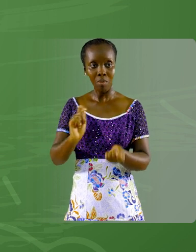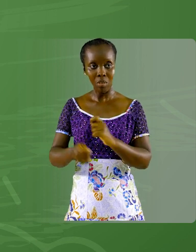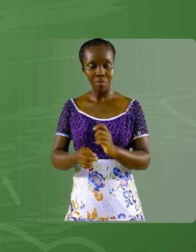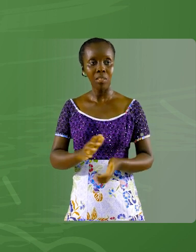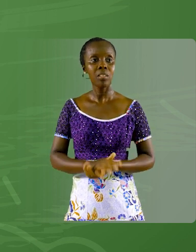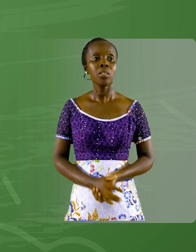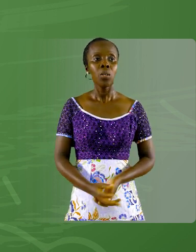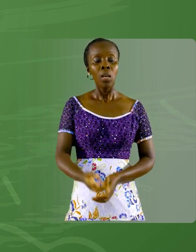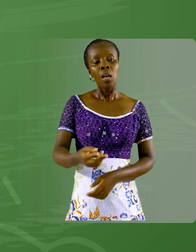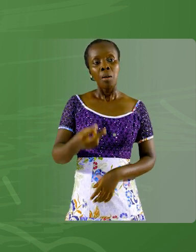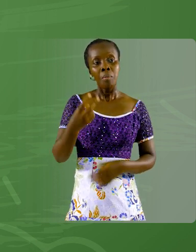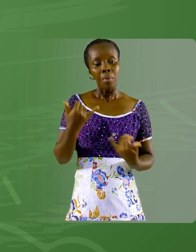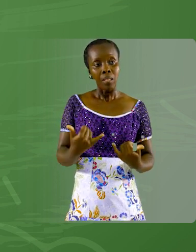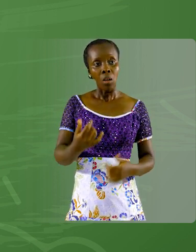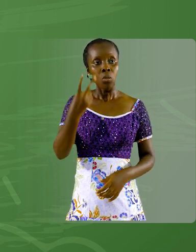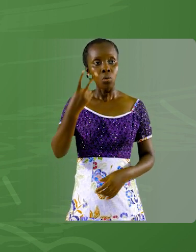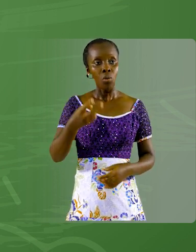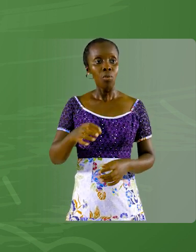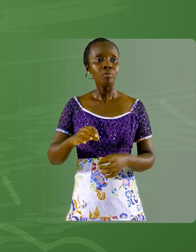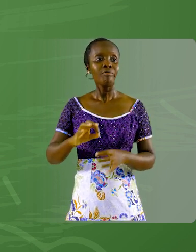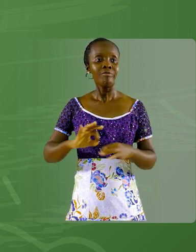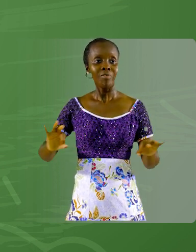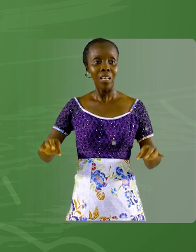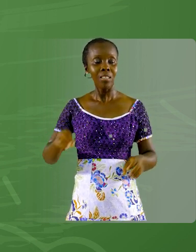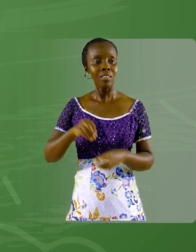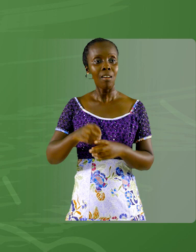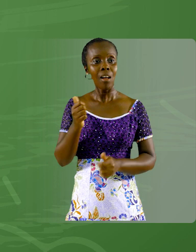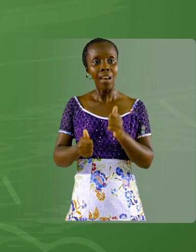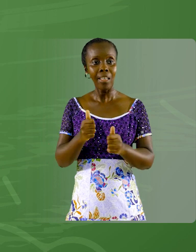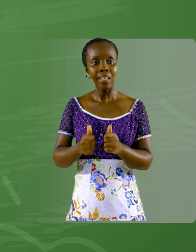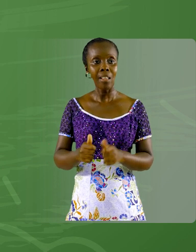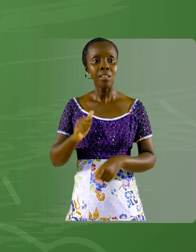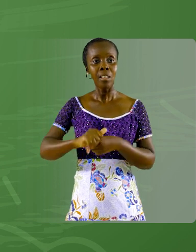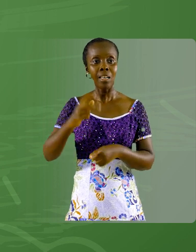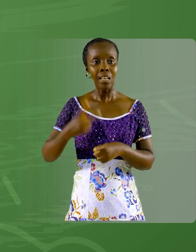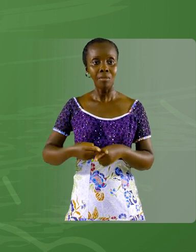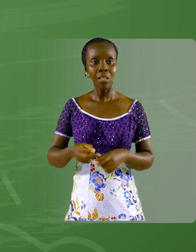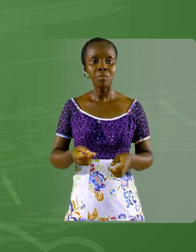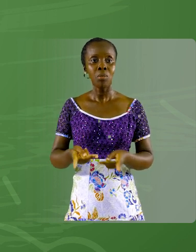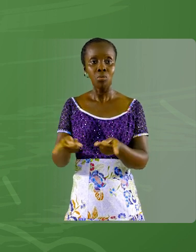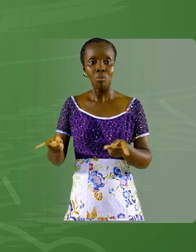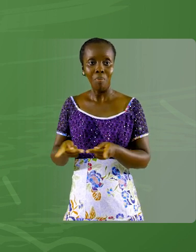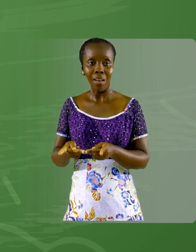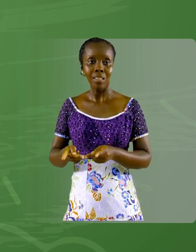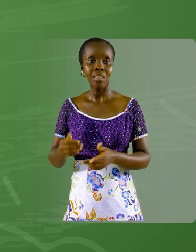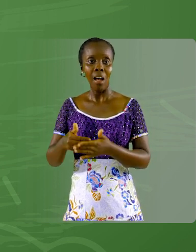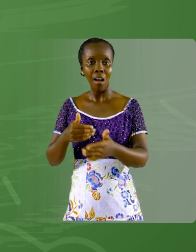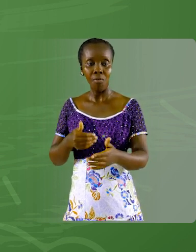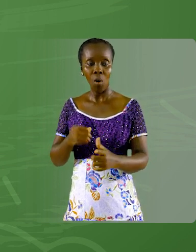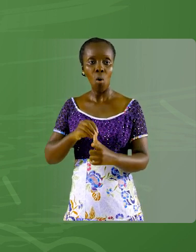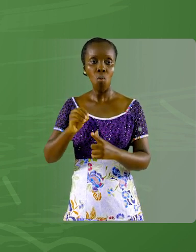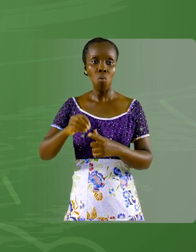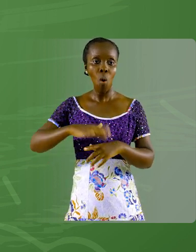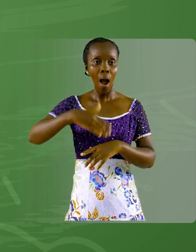modifie. Et enfin, deux phrases dans lesquelles l'adverbe se place avant